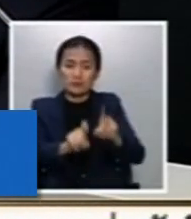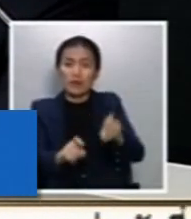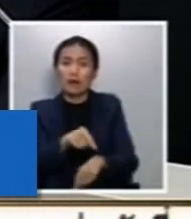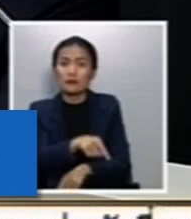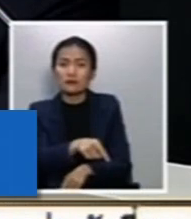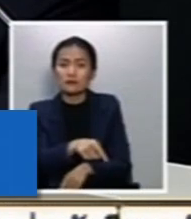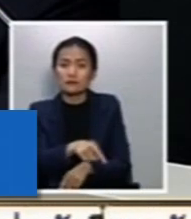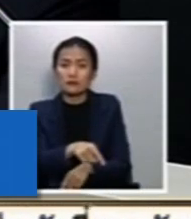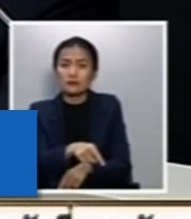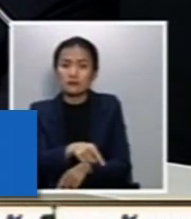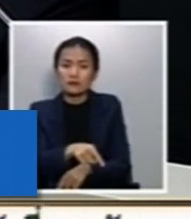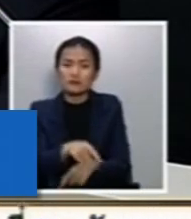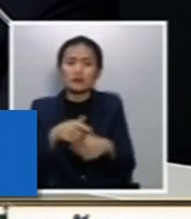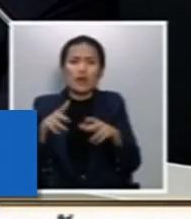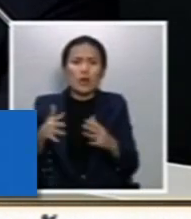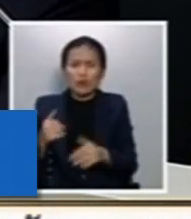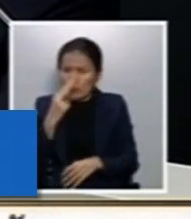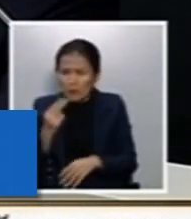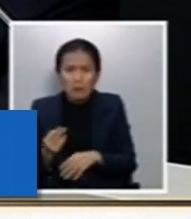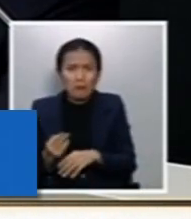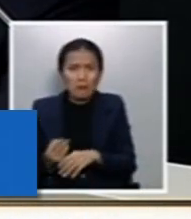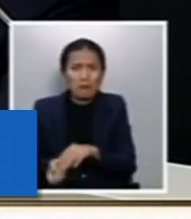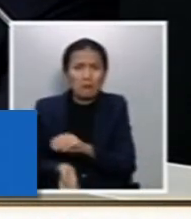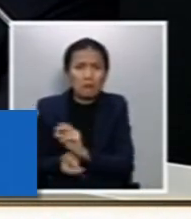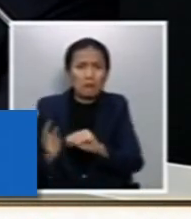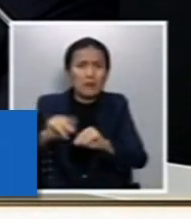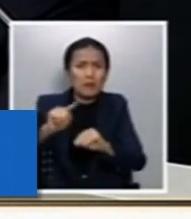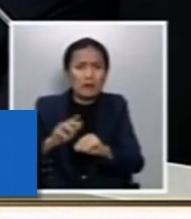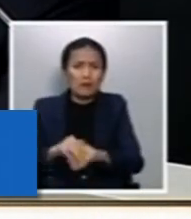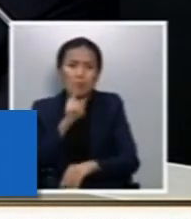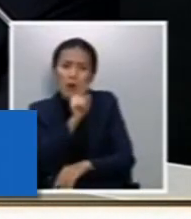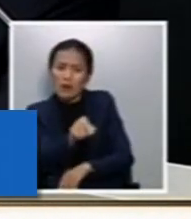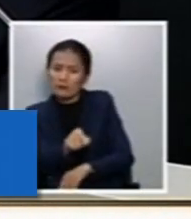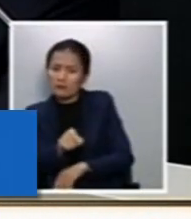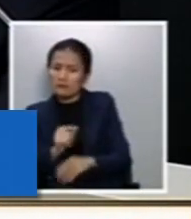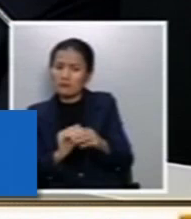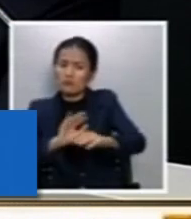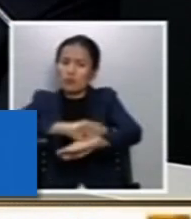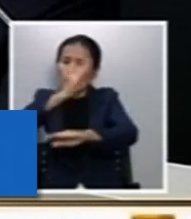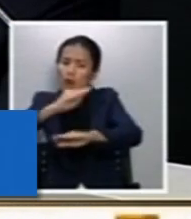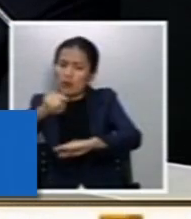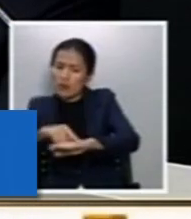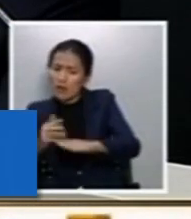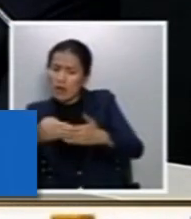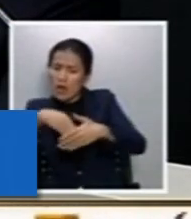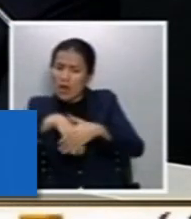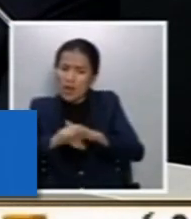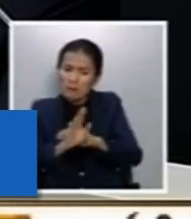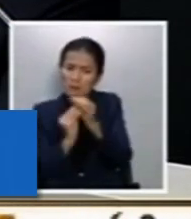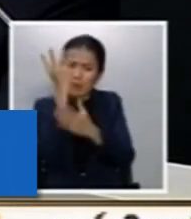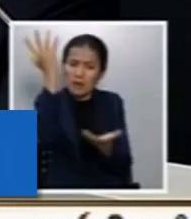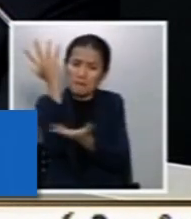ก็มีการใส่ใครอีกหาว่าชาวบ้านขึ้นไปตัดไม้ทำผิดมีโท